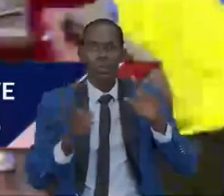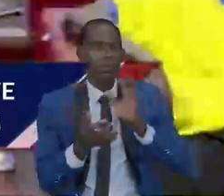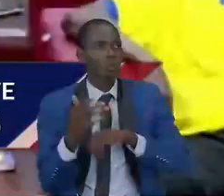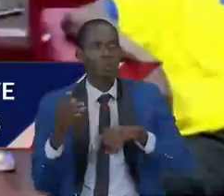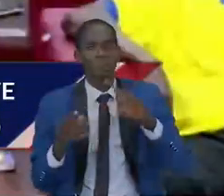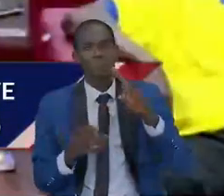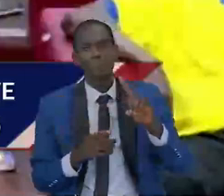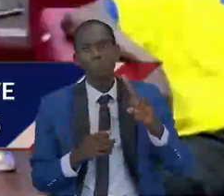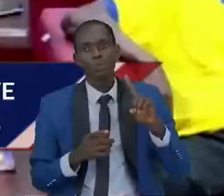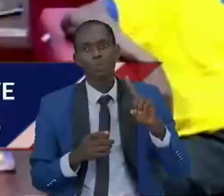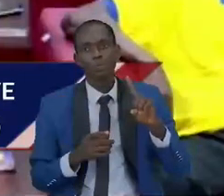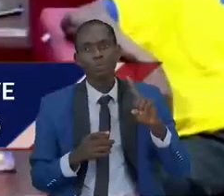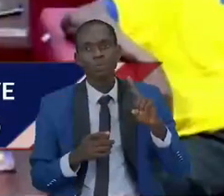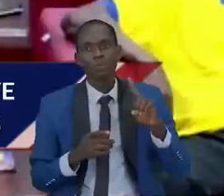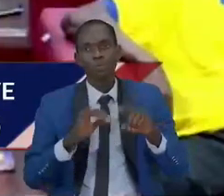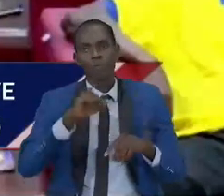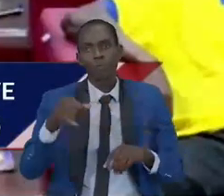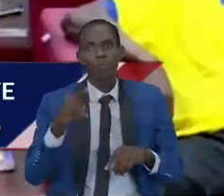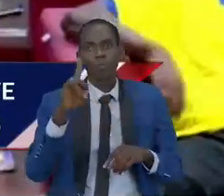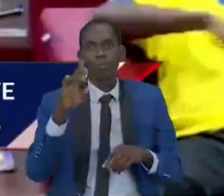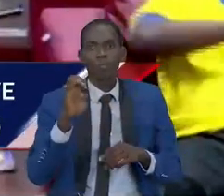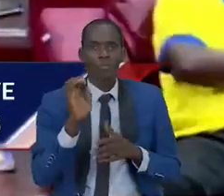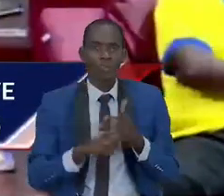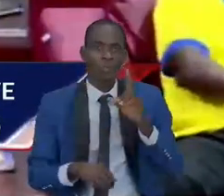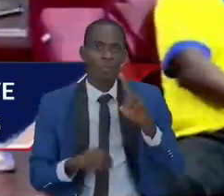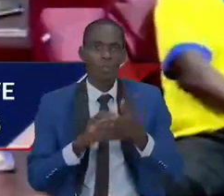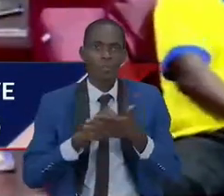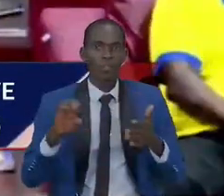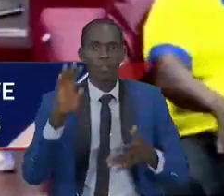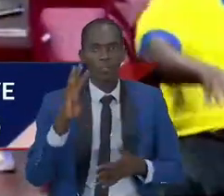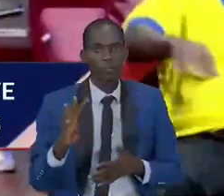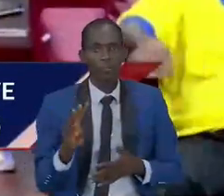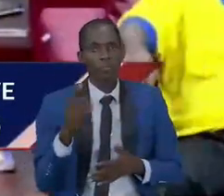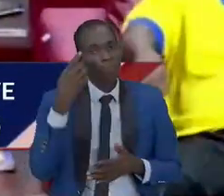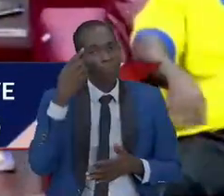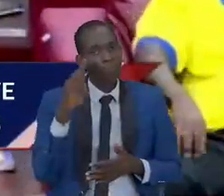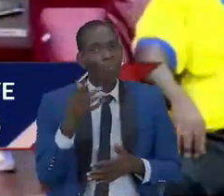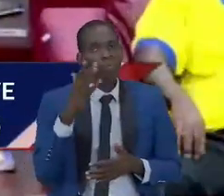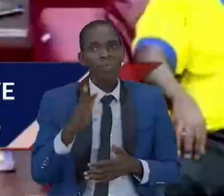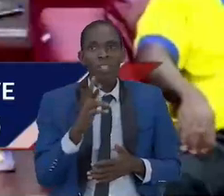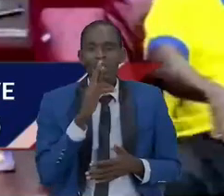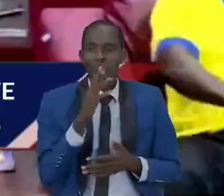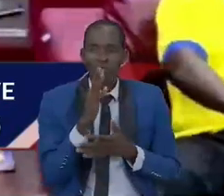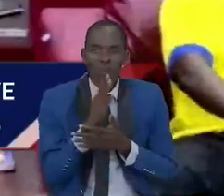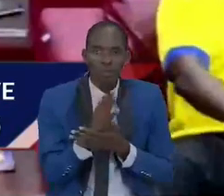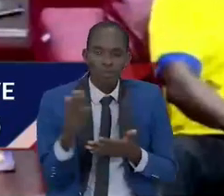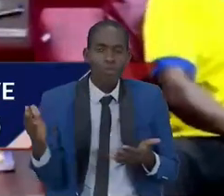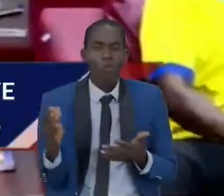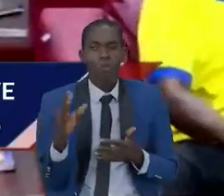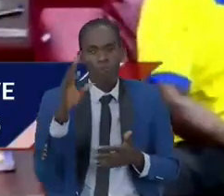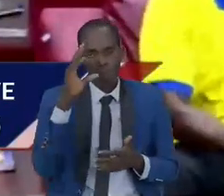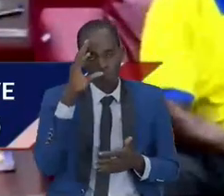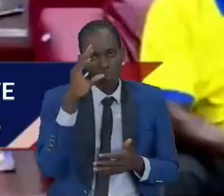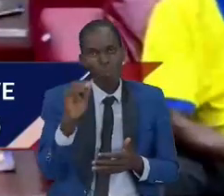j'ai eu un seul chapitre jeux de chapitre 1 verset 4 car il